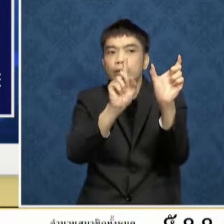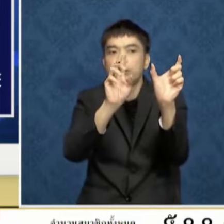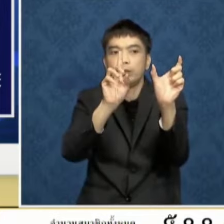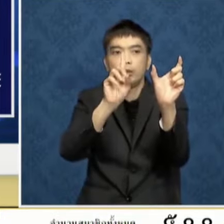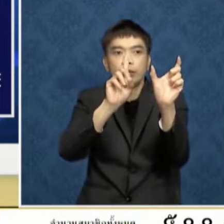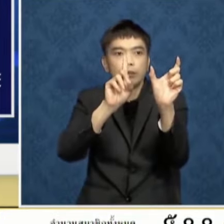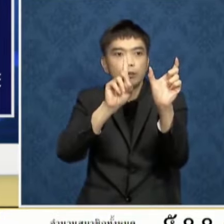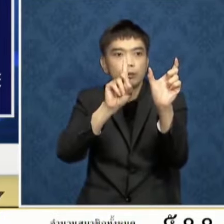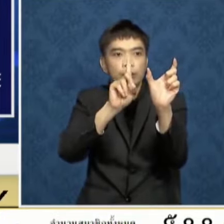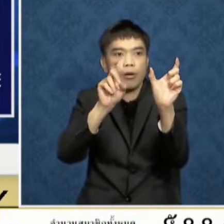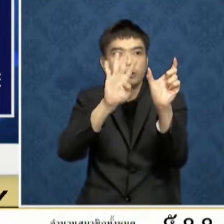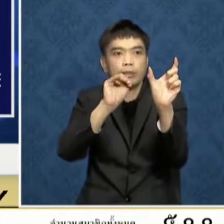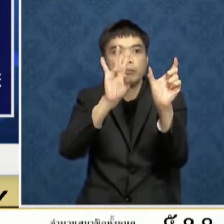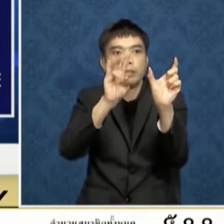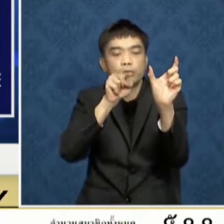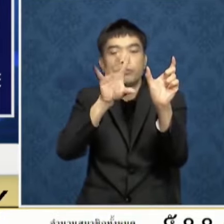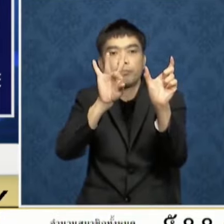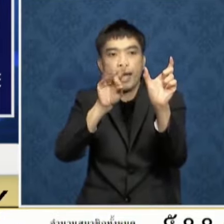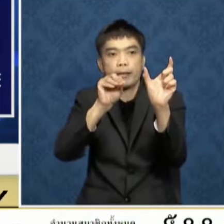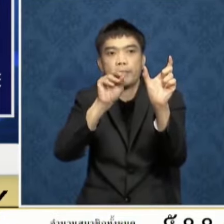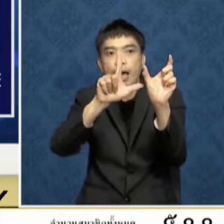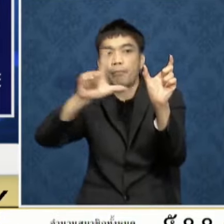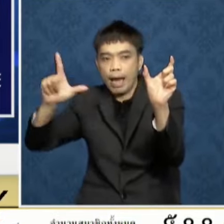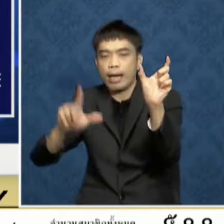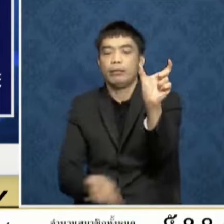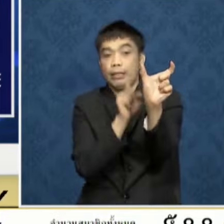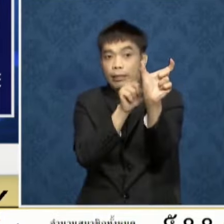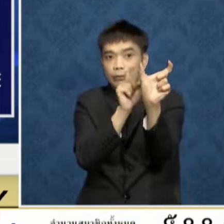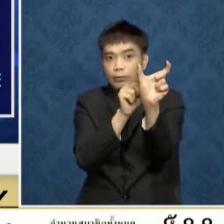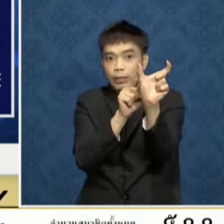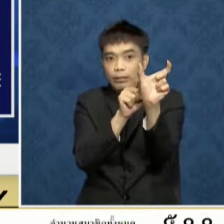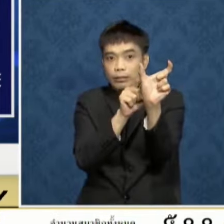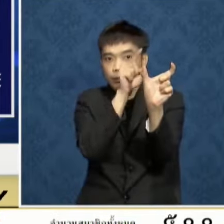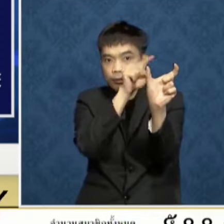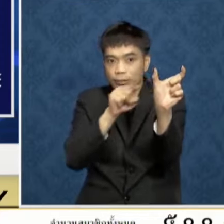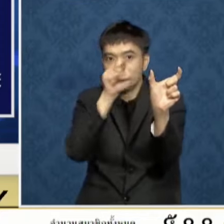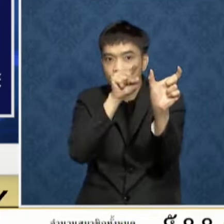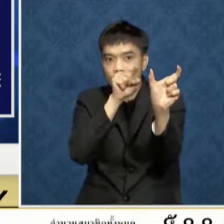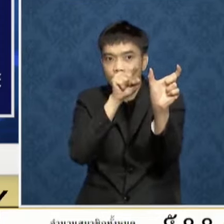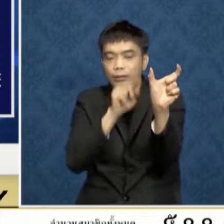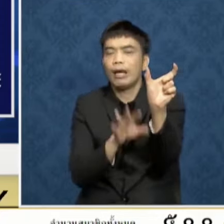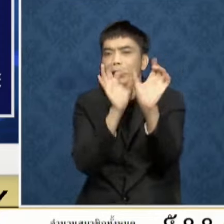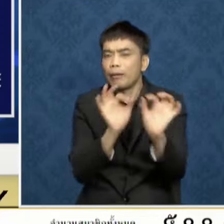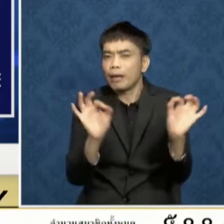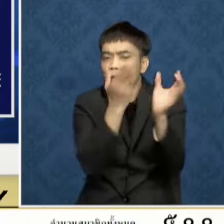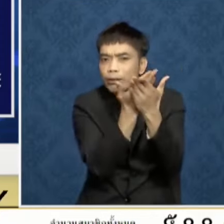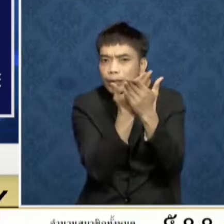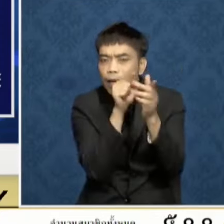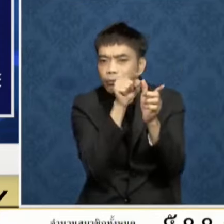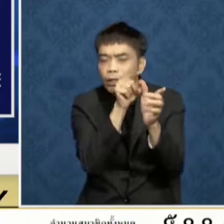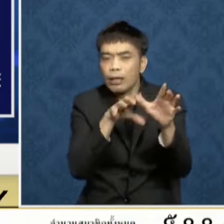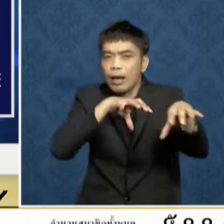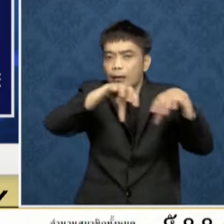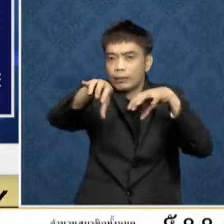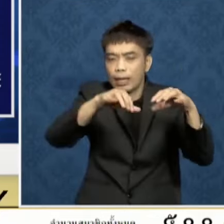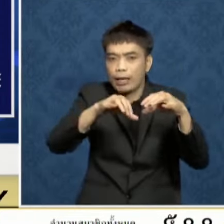ประเด็นที่น่ากังวลค่ะคืองบประมาณที่ไม่สามารถระบุว่าจะพัฒนาด้านใดเลยนะคะแล้วเราจะรู้ได้อย่างไรคะว่างบประมาณ